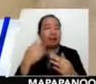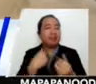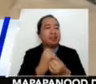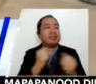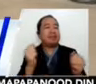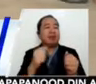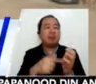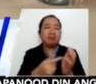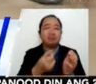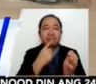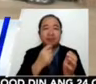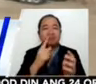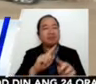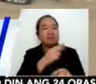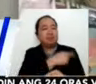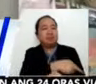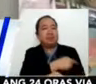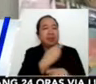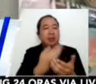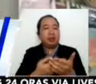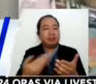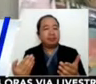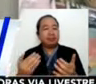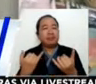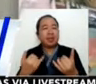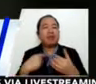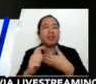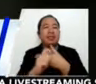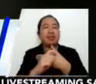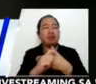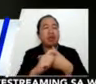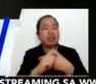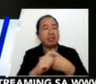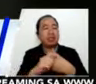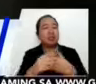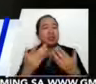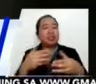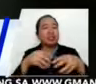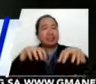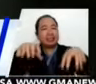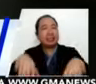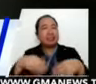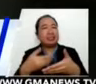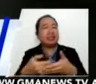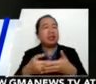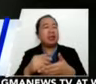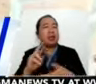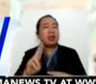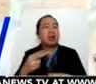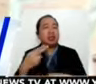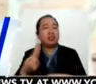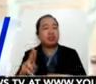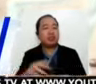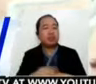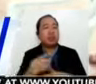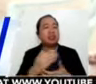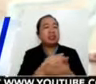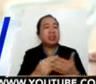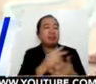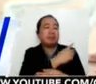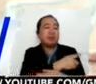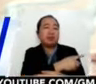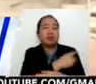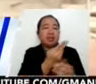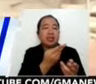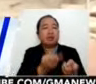pansamantalang nagki-cater ng mga pasyente sa kubong ito katabi ng RHU. Ang mga residente namang natulog sa kalsada dahil sa baha. Doon pa rin sila natutulog